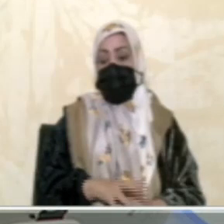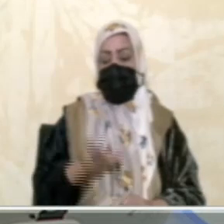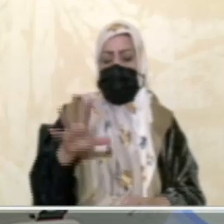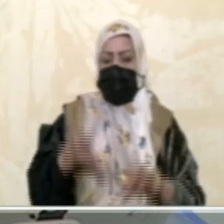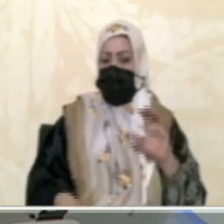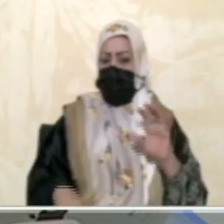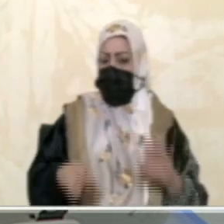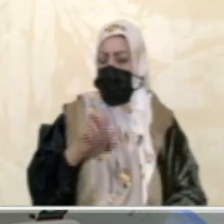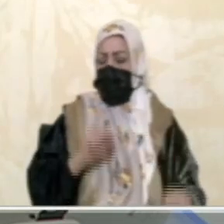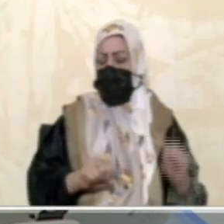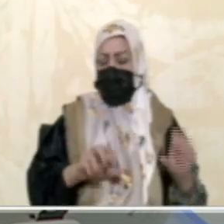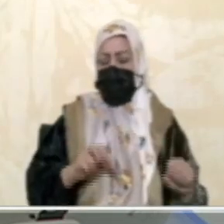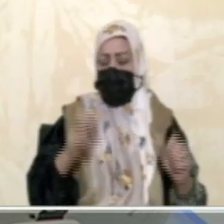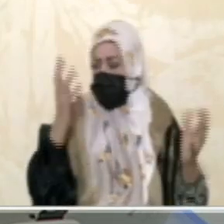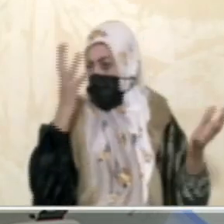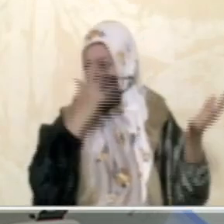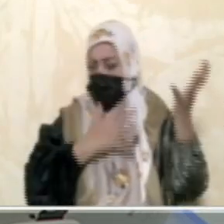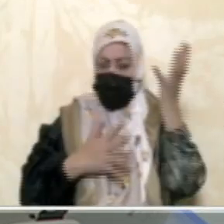حجز اماكن